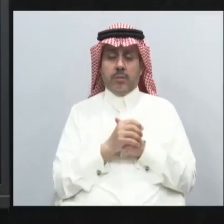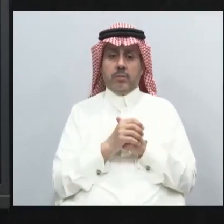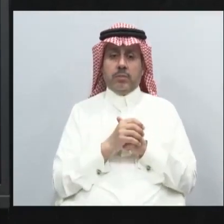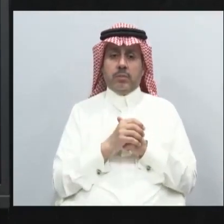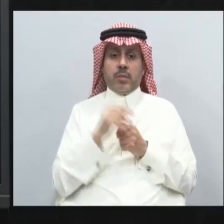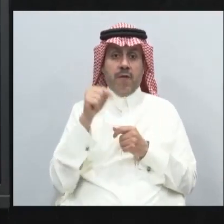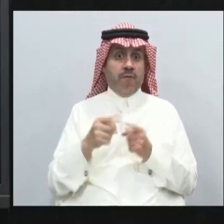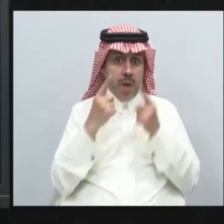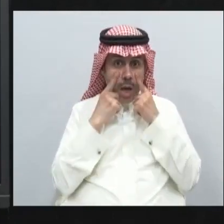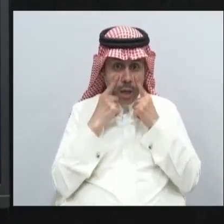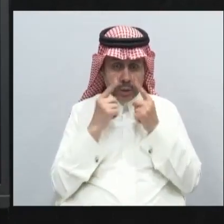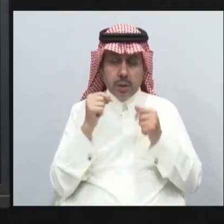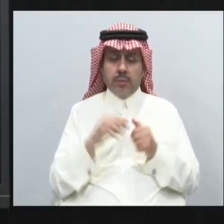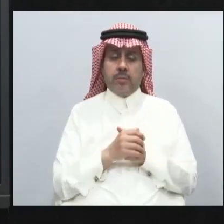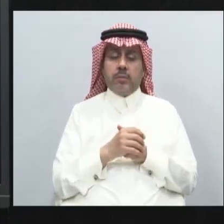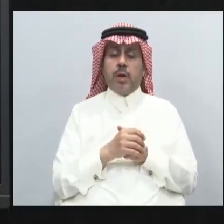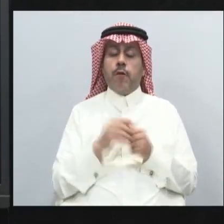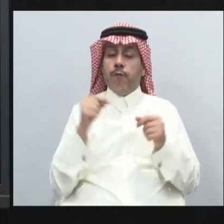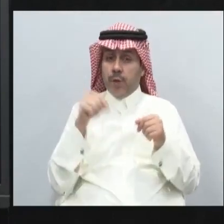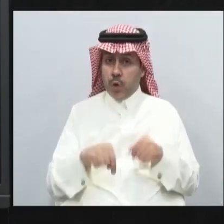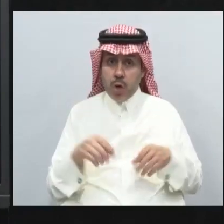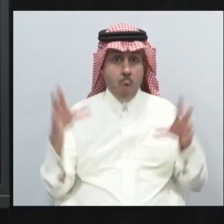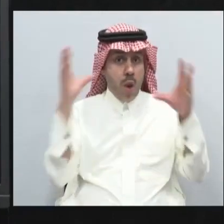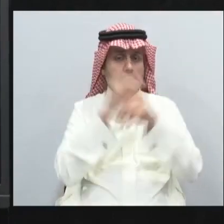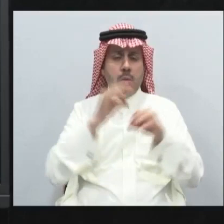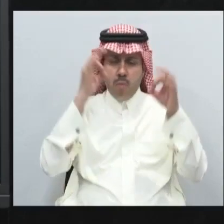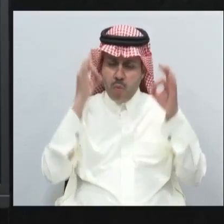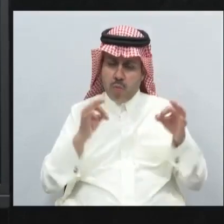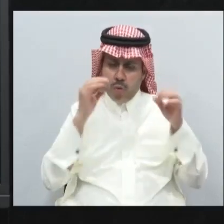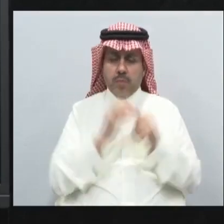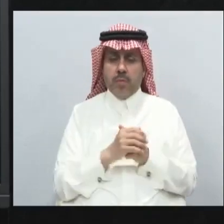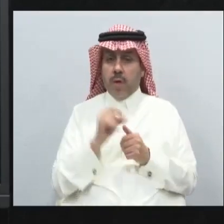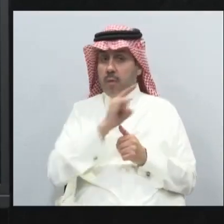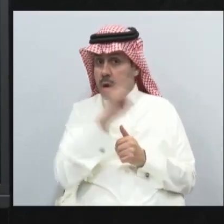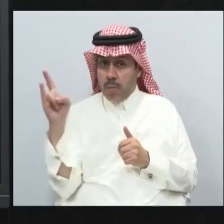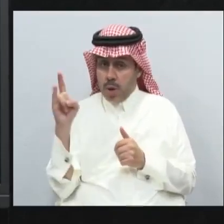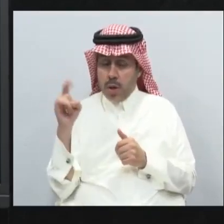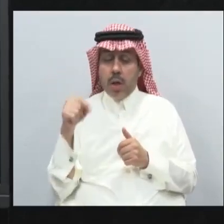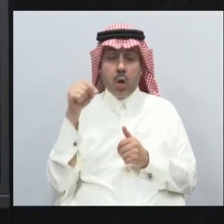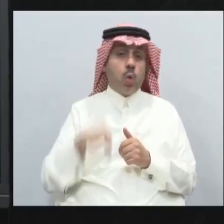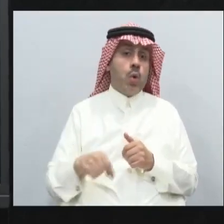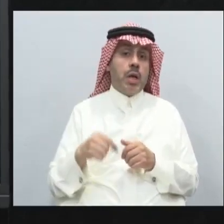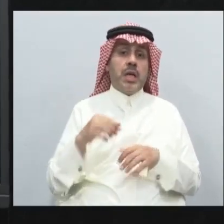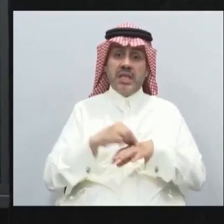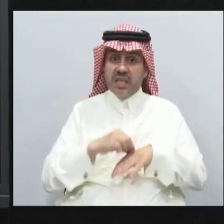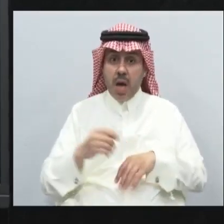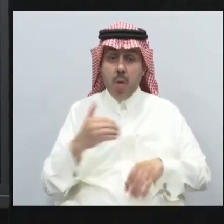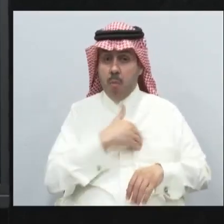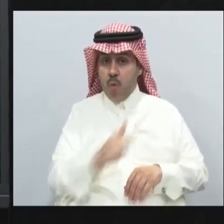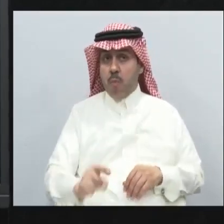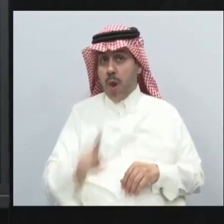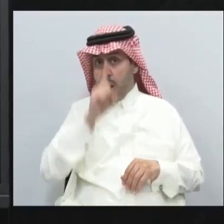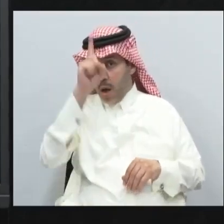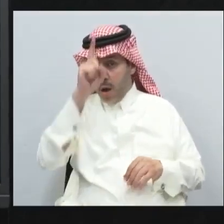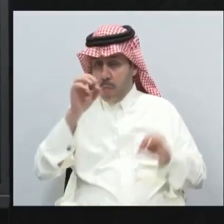في حياتنا العمليه في دنيانا واخرانا فلا يمكن ان يكون الانسان مؤمنا بالله جل